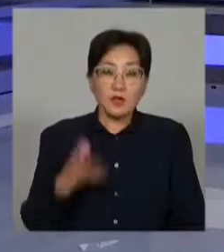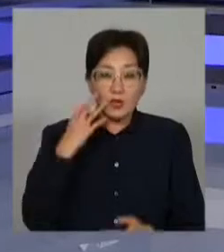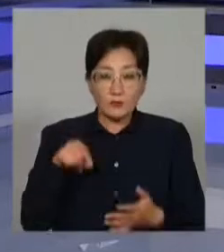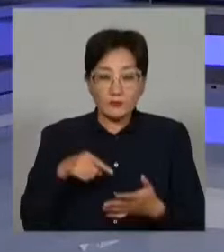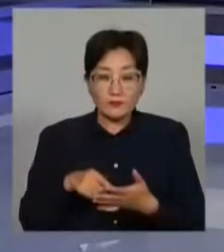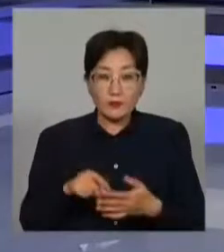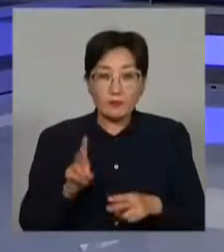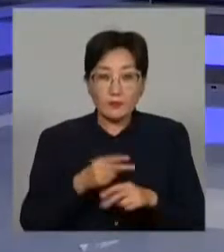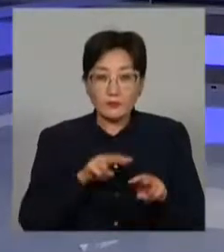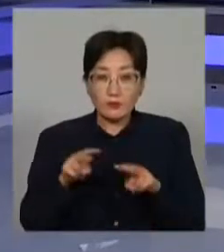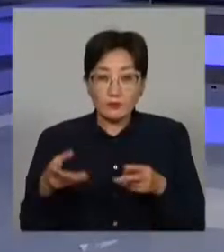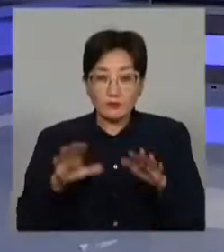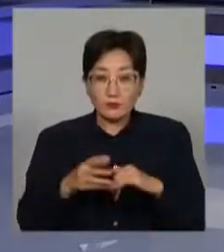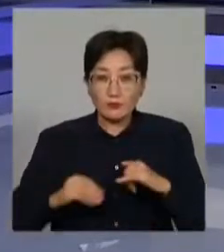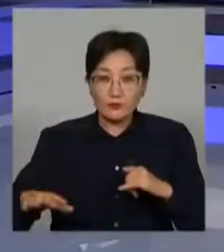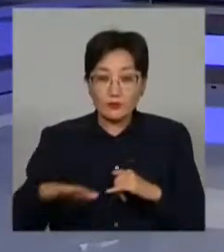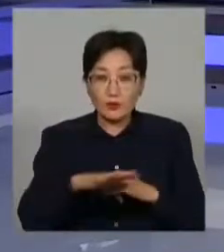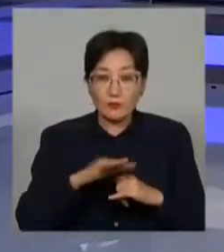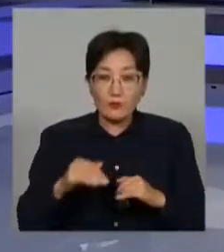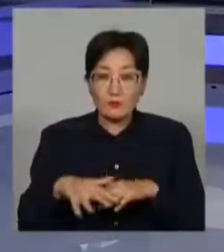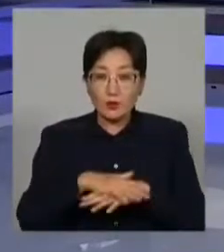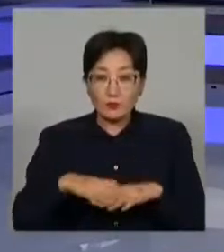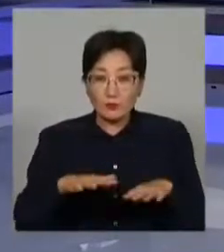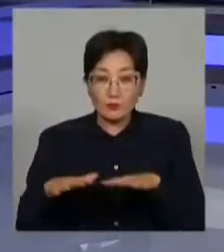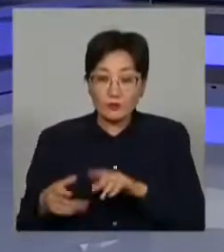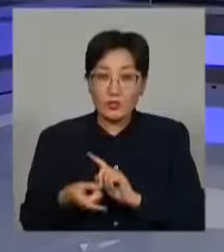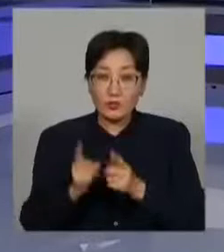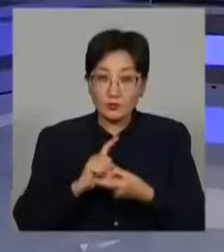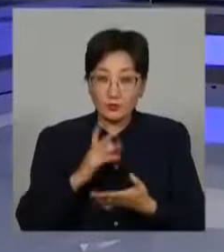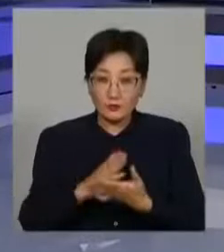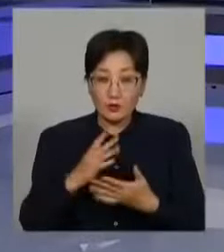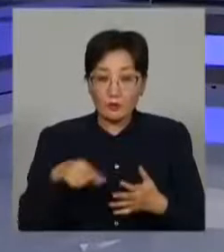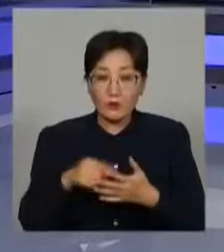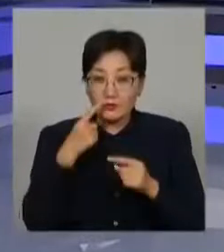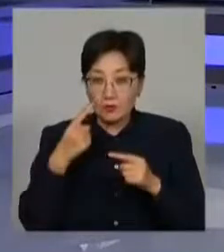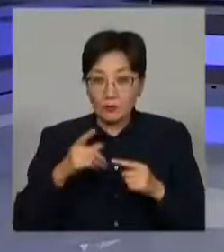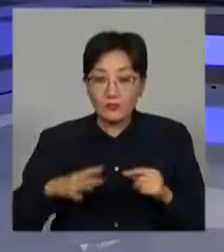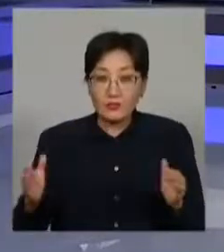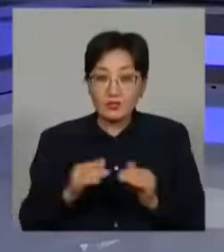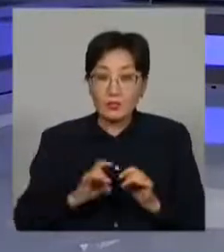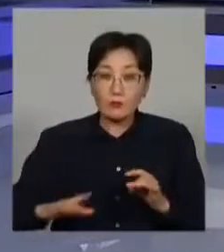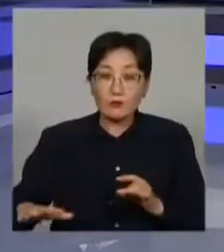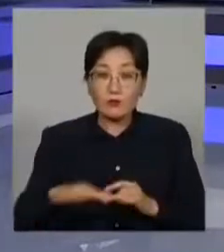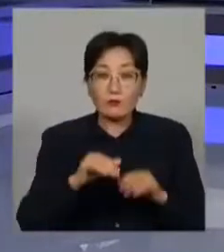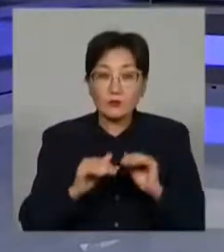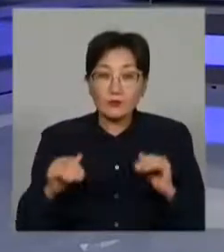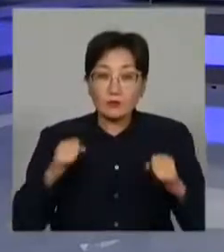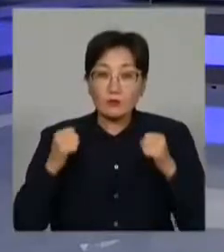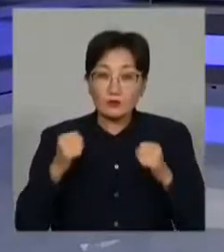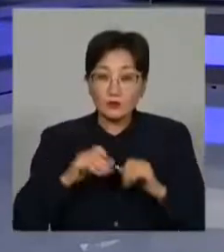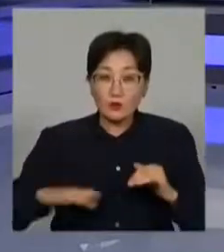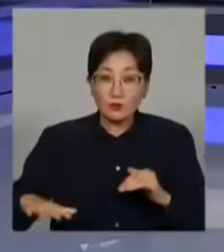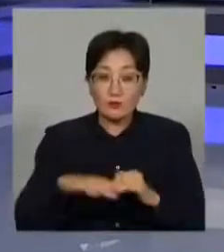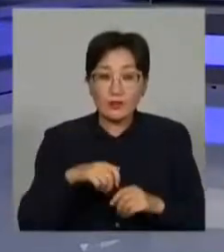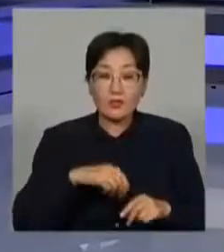Алматыда қараусыз қалған жерлер көркі келіскен қоғамдық алаңдарға айналып жатыр. Әсіресе қаланың шетіндегі шағын аудандарда балалар мен спорт алаңдары,